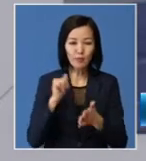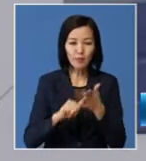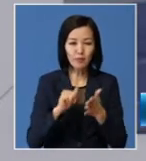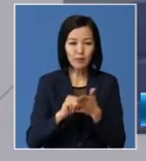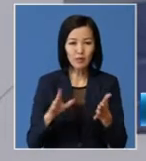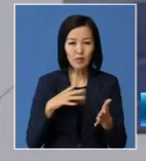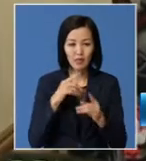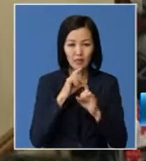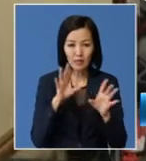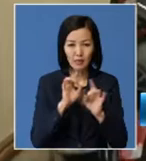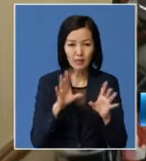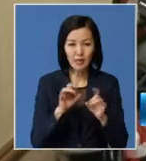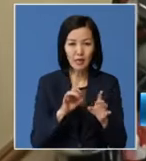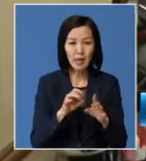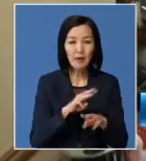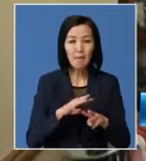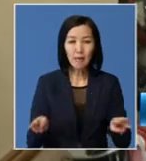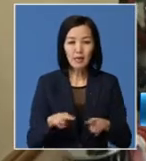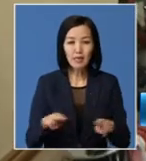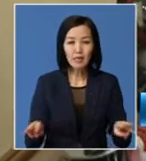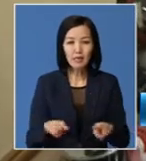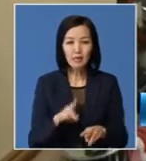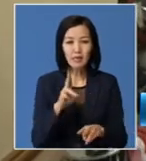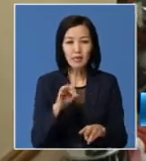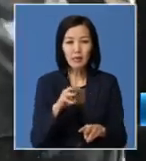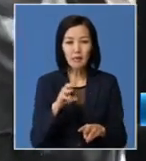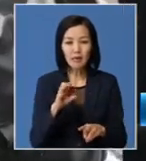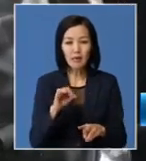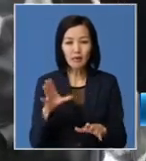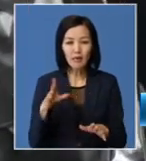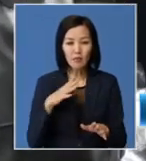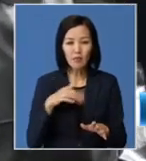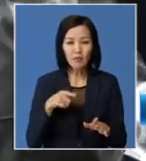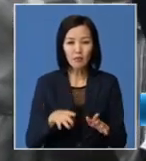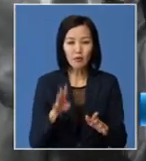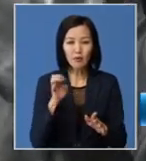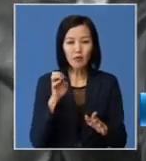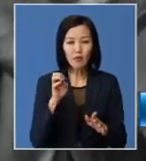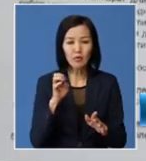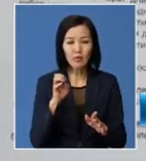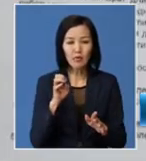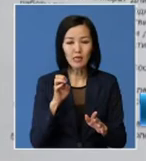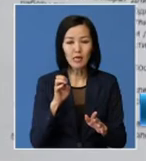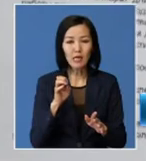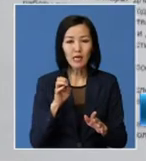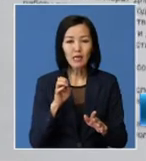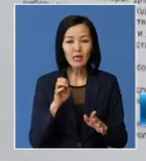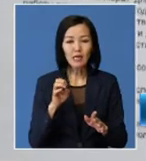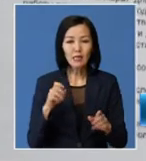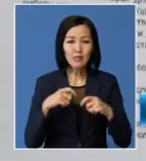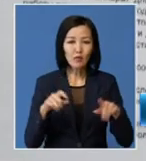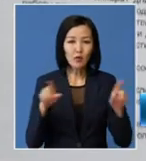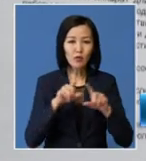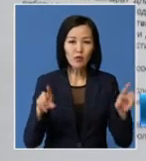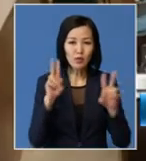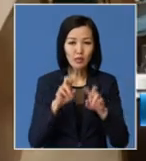ведомство басшысы. Сонымен қатар министр Кемеровадағы жағдайдан соң елімізде 1240 сауда орталығына тексеріс жүргізілгенін айтты.